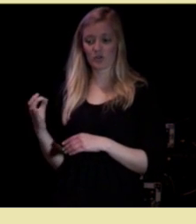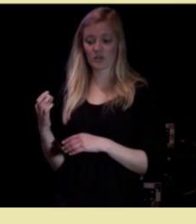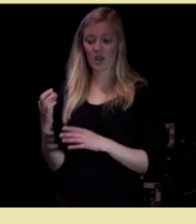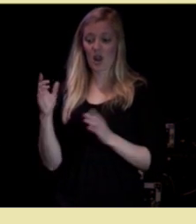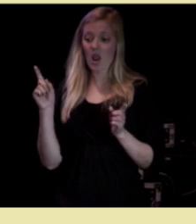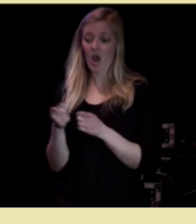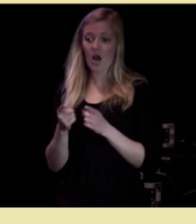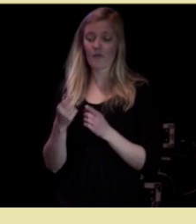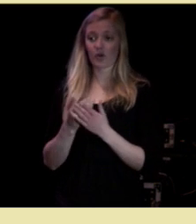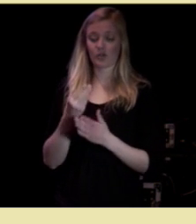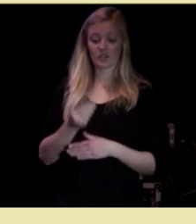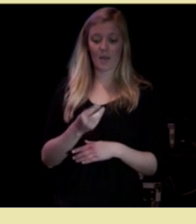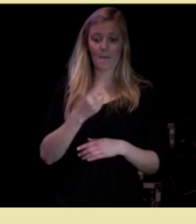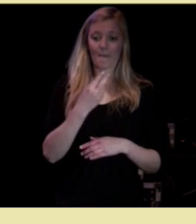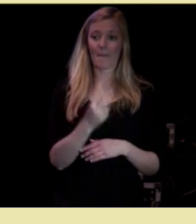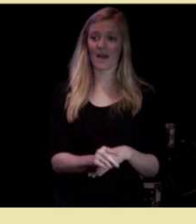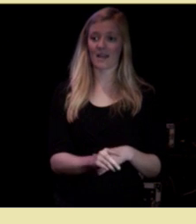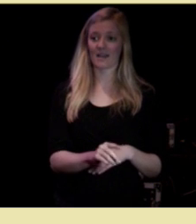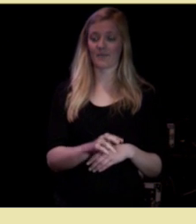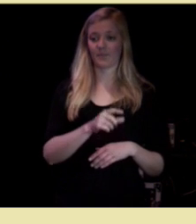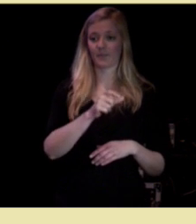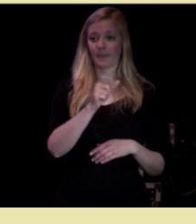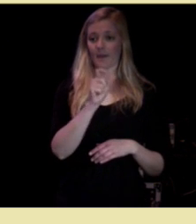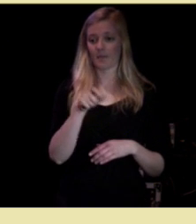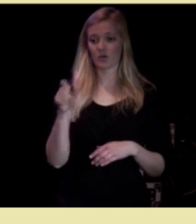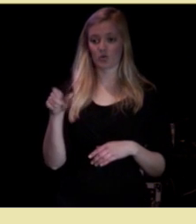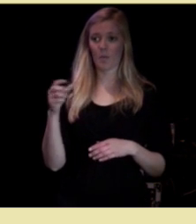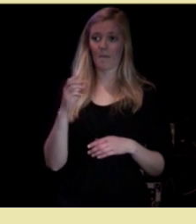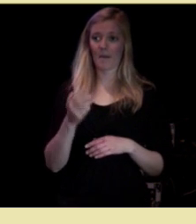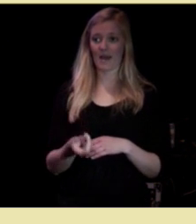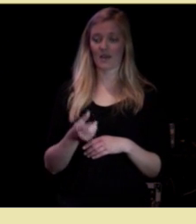år til rehabilitering og til hjemmetjenestene. Det